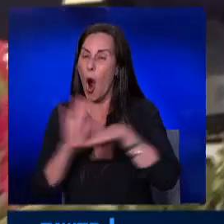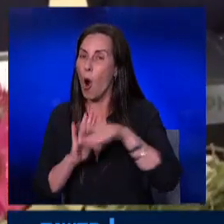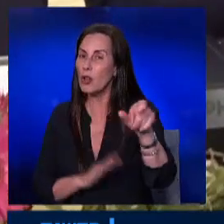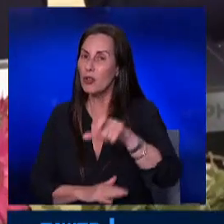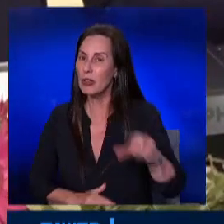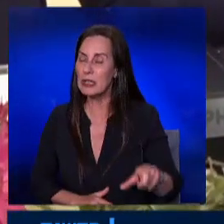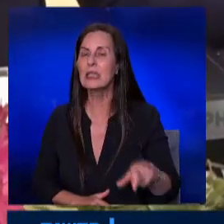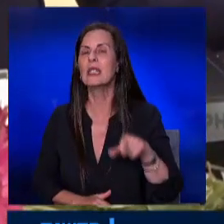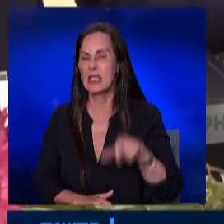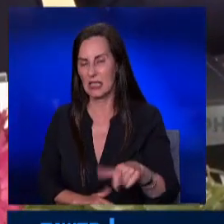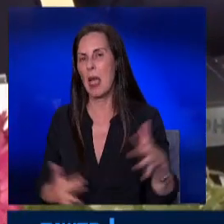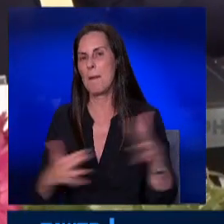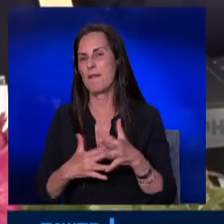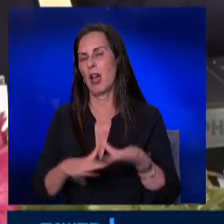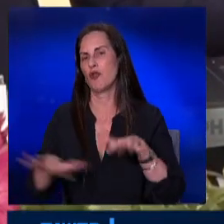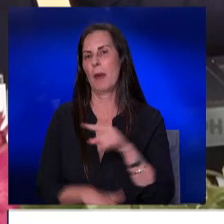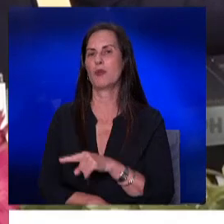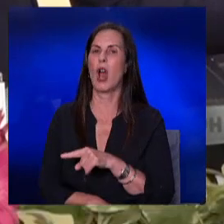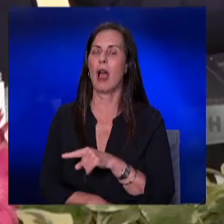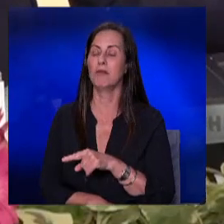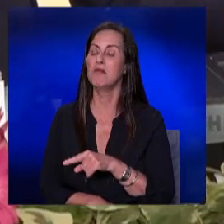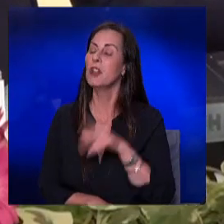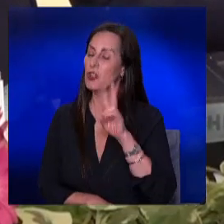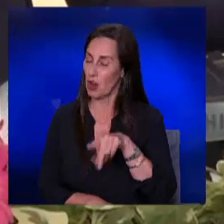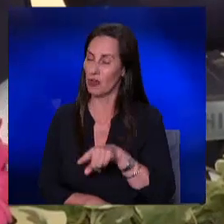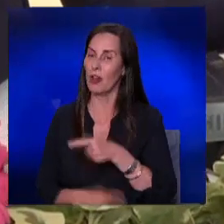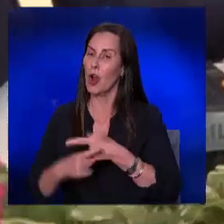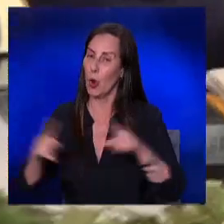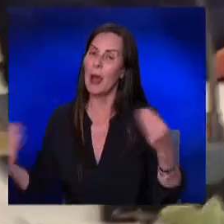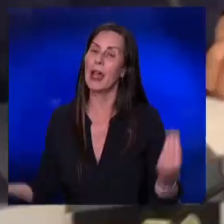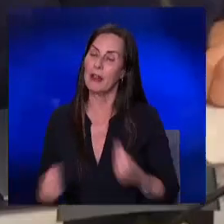ושומרון הוא אכן מבחן לקואליציה שיש לה כל מיני דברים להוכיח.